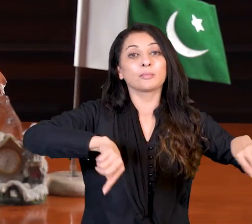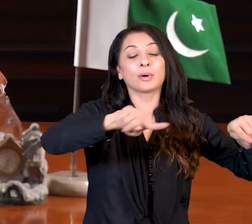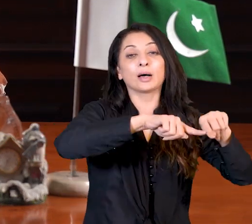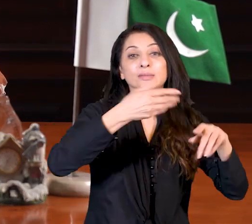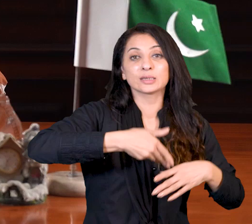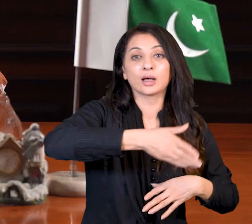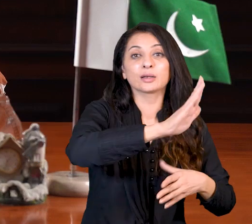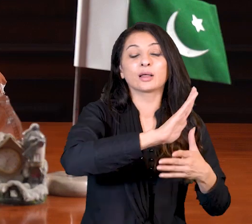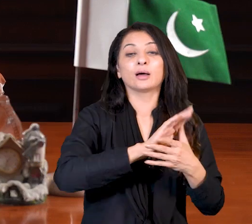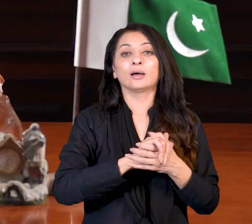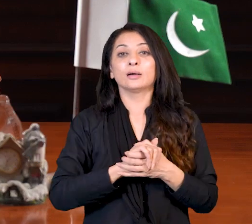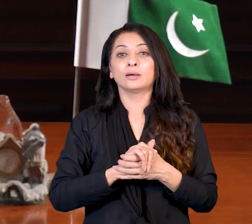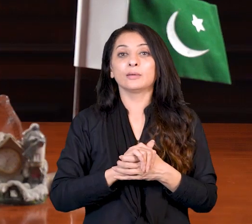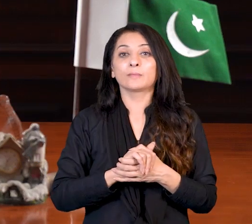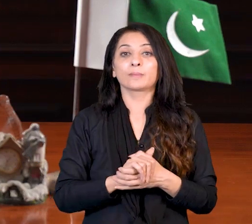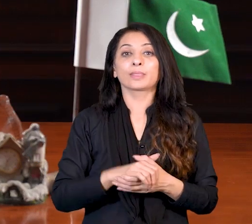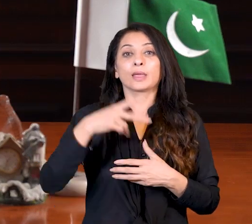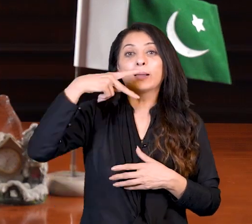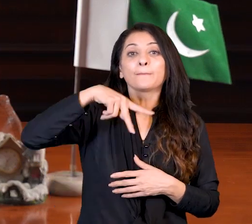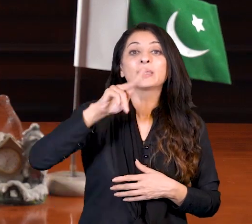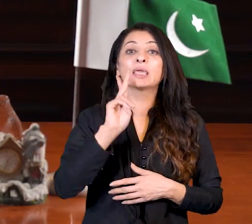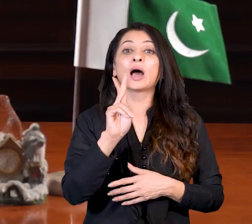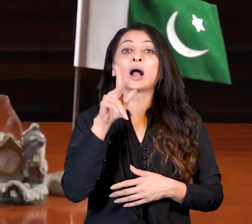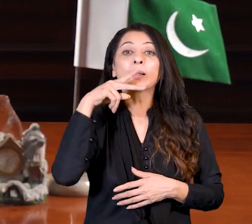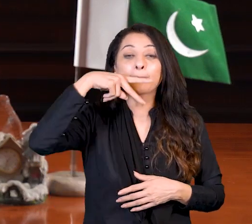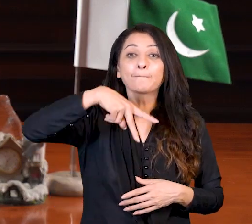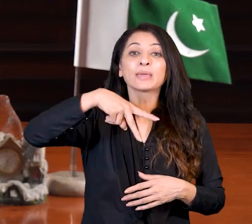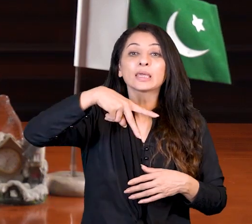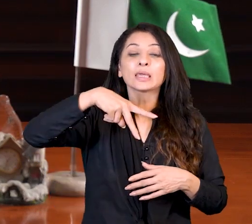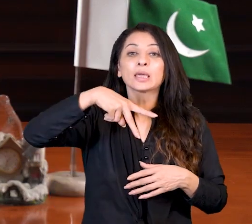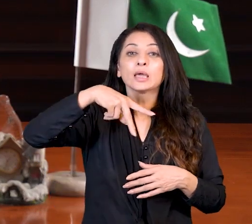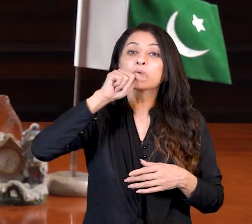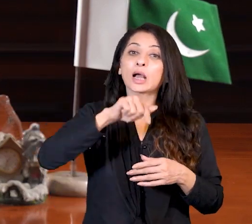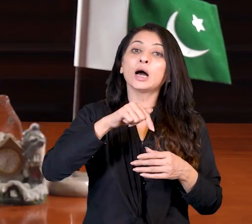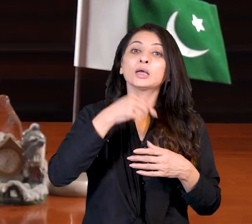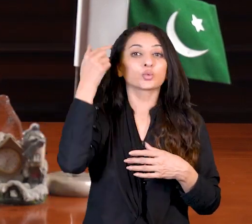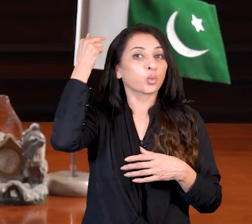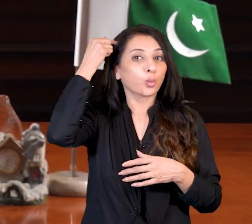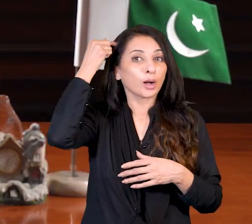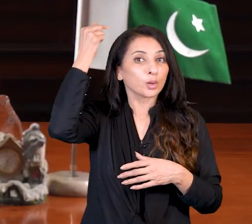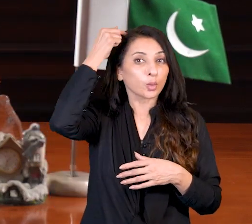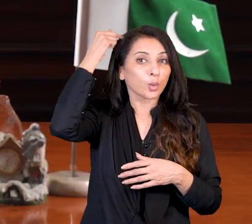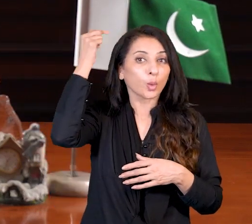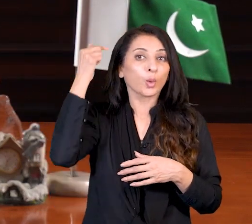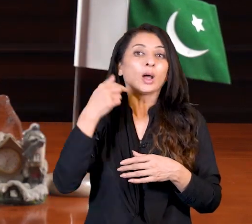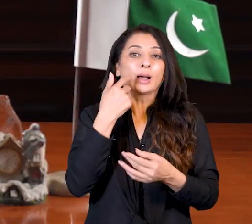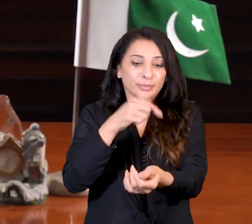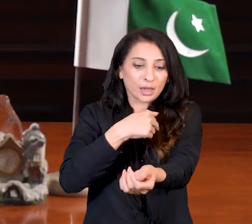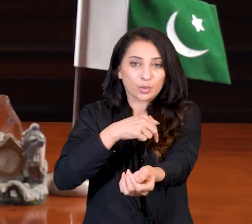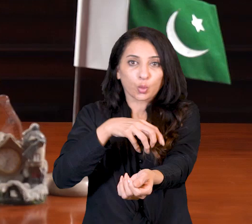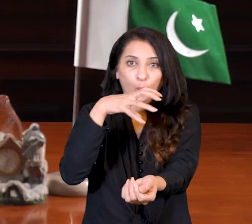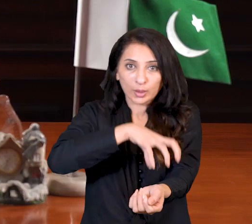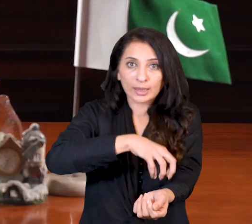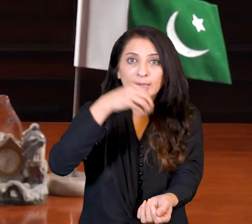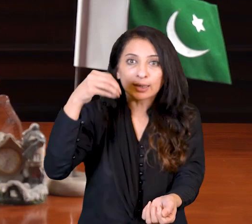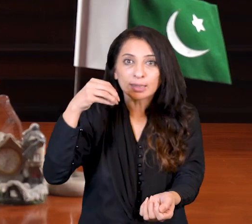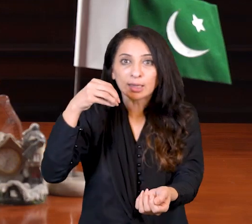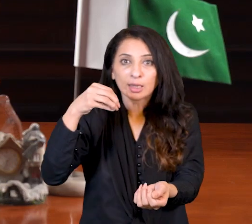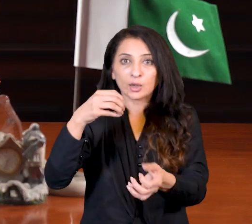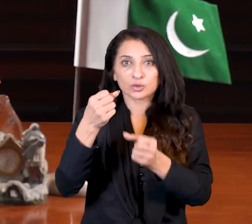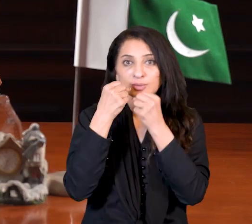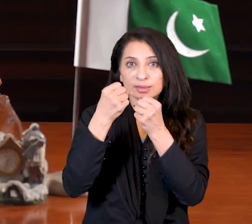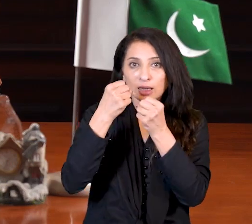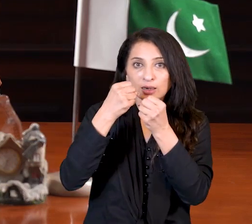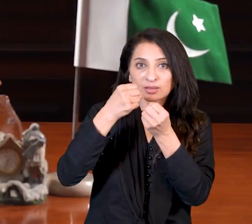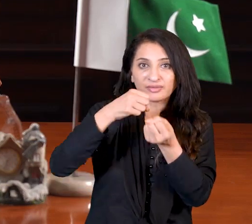ऑप्शन है PRP के नाम से, प्लेटलेट रिच प्लाज्मा थेरेपी, जिसमें आपका अपना खून लेके उसमें से ताकत वाला पोर्शन निकाल के आपके